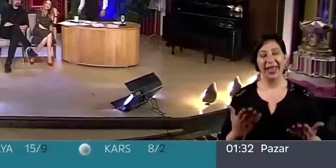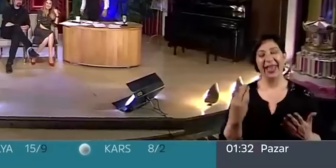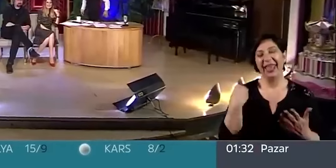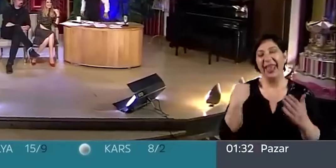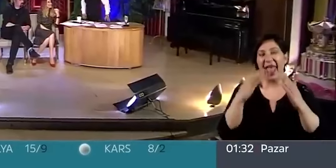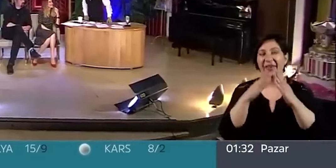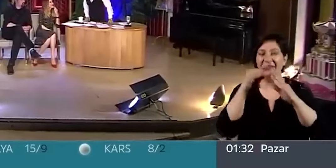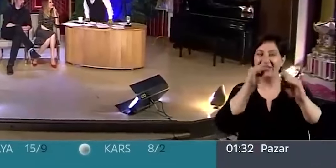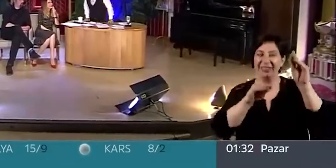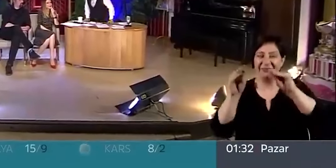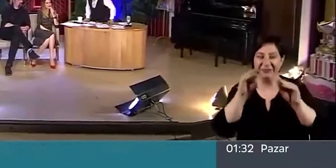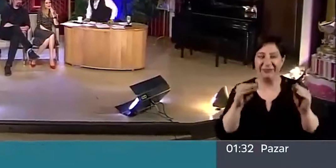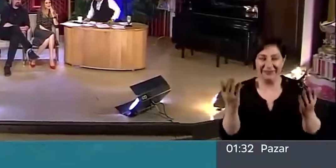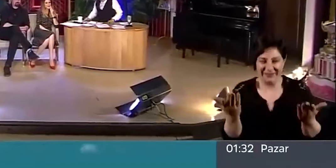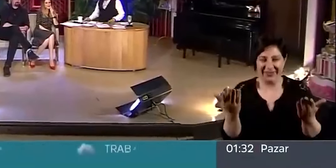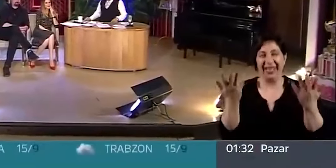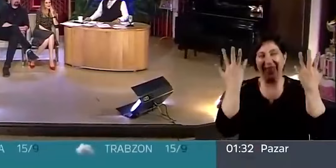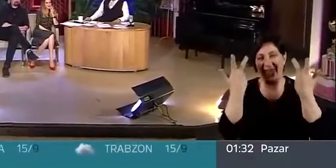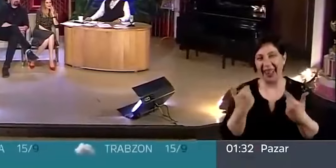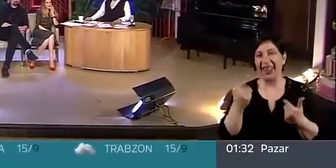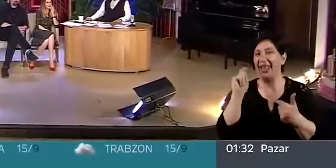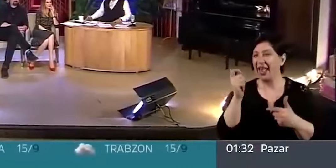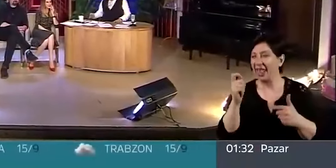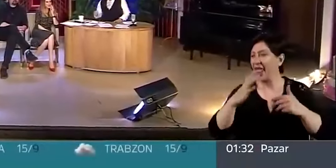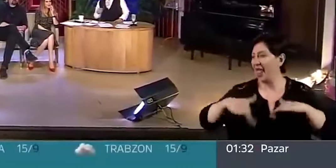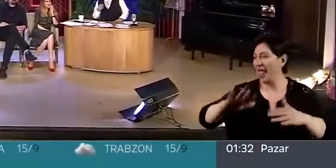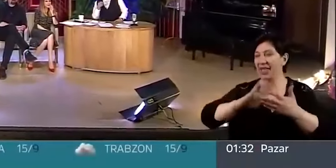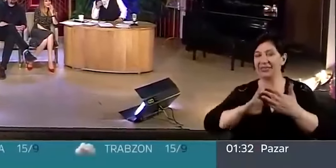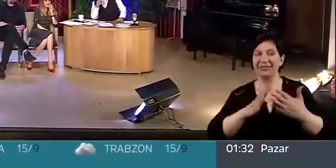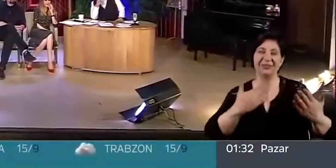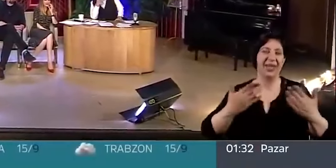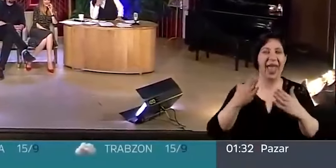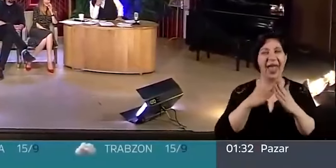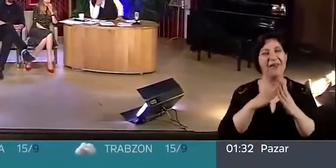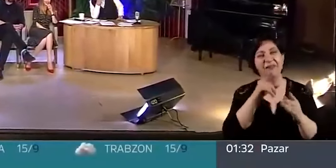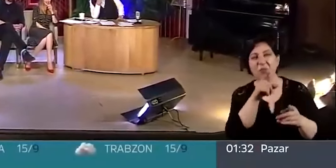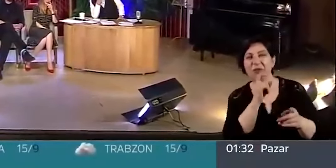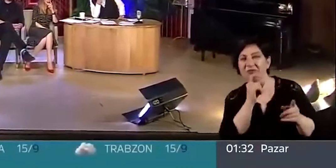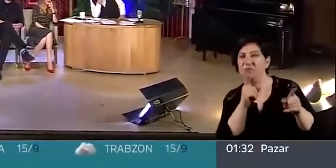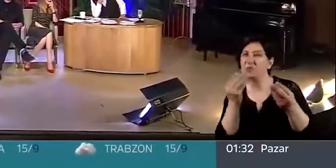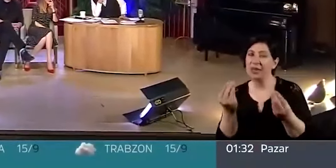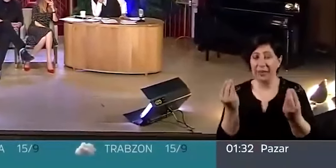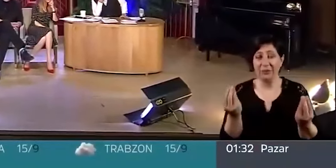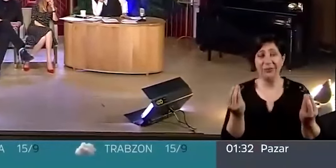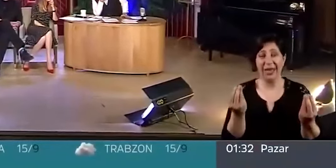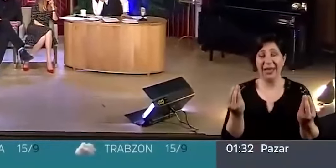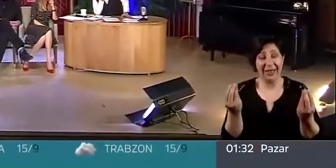ev kurmuşlar değil mi? Ha? Gelin kaynana falan oturuyorlar. Birbirlerinin işte evlerini eleştiriyorlar falan. Ne